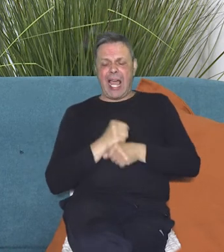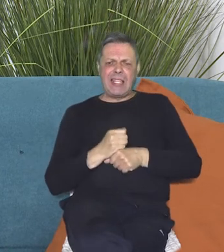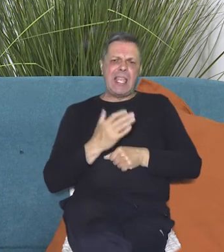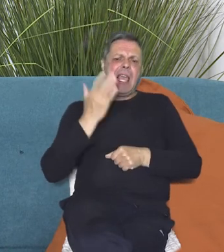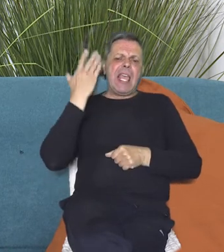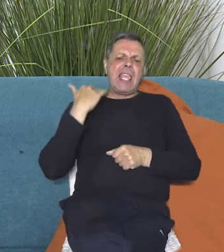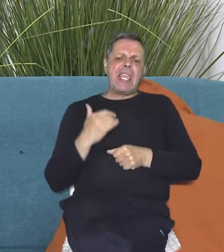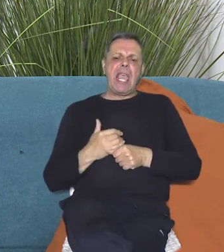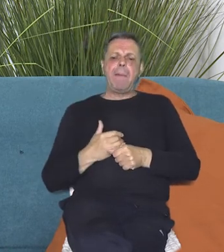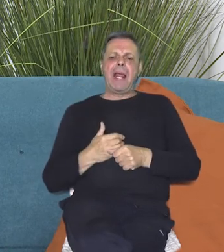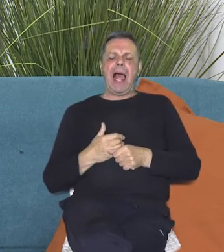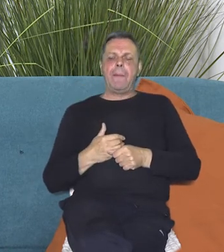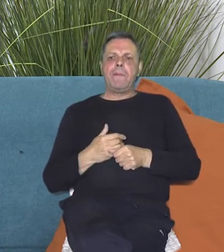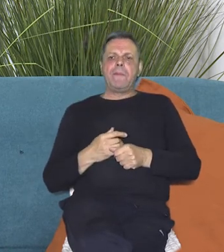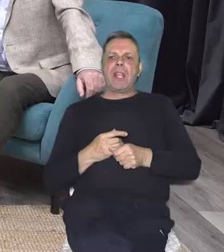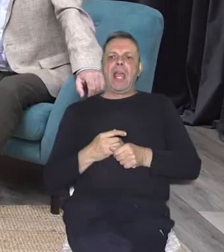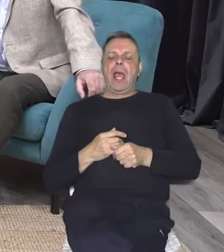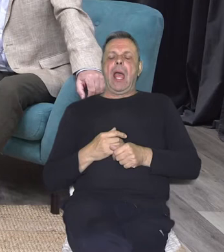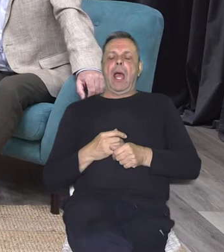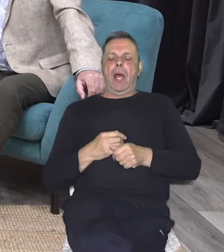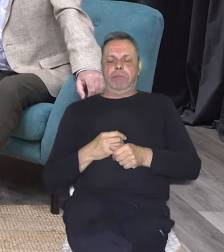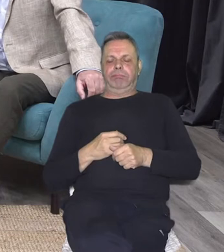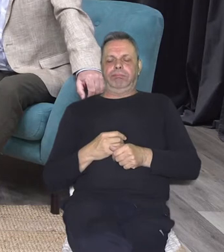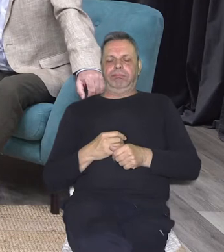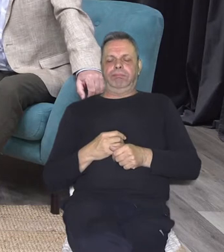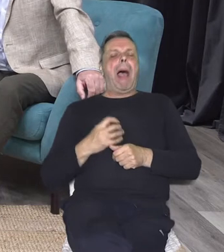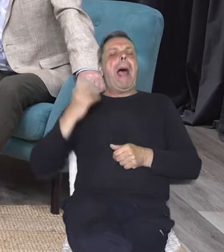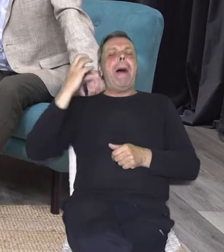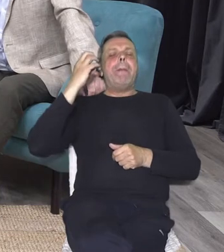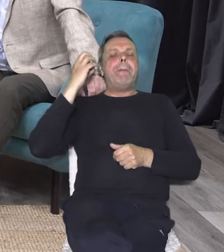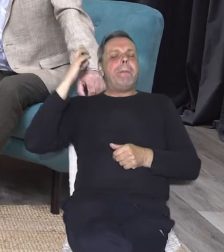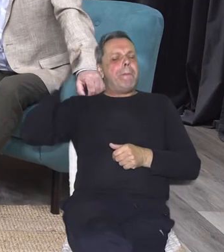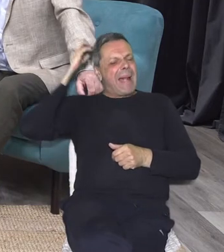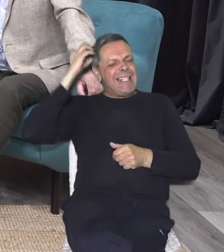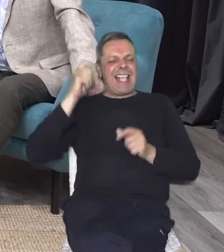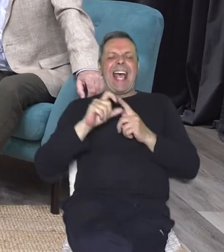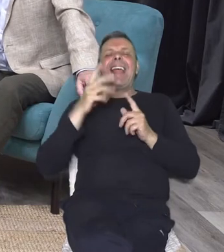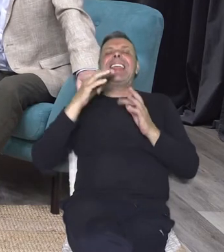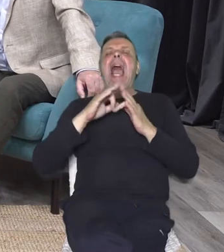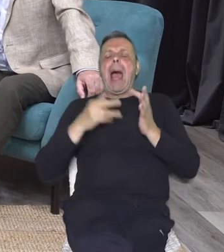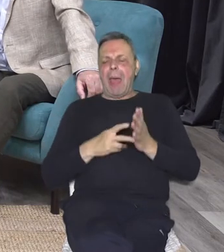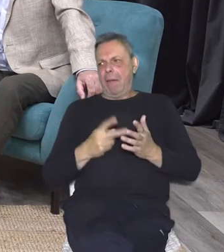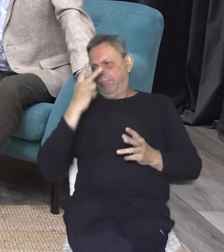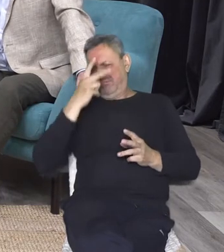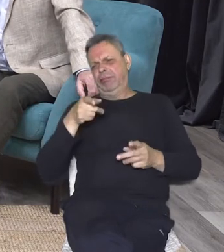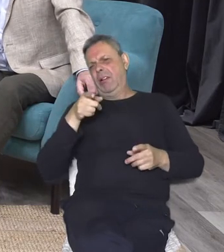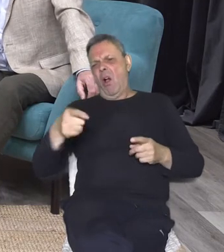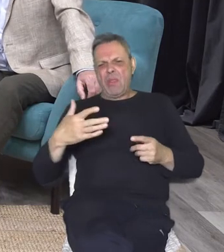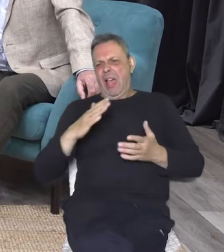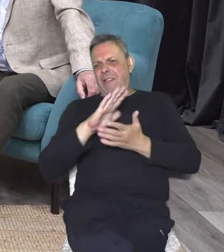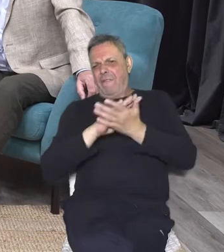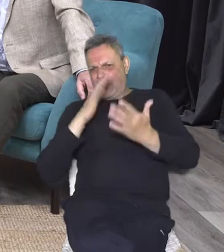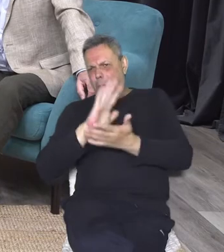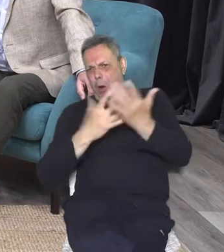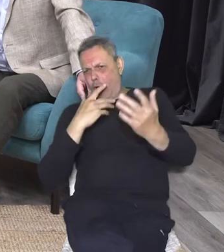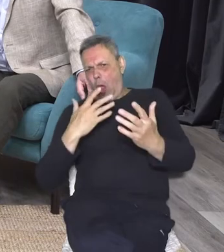raditi je bila jako, jako Indijana. Princeza Diana i to iz najrazličitijih stvari. Počeli su oni skandali između nje i